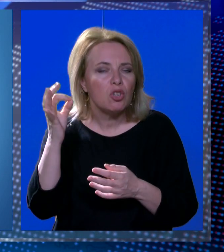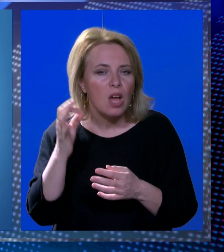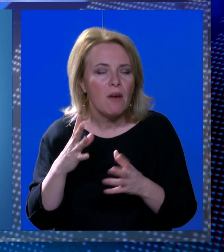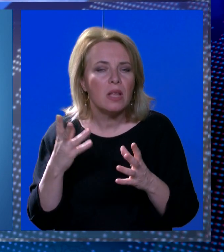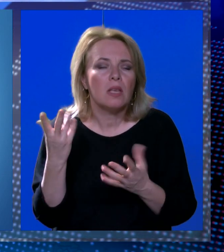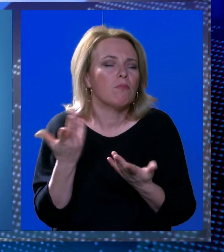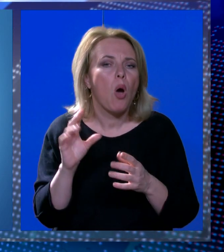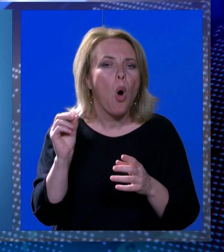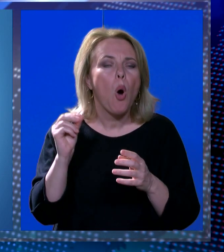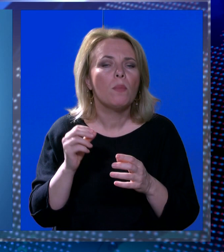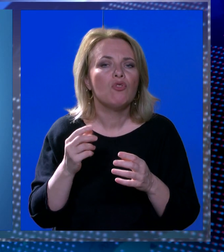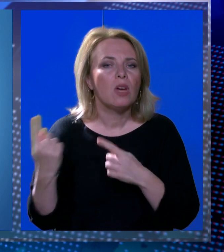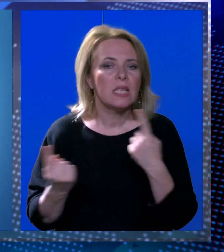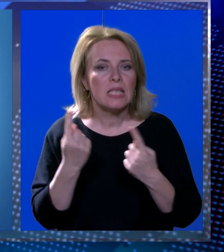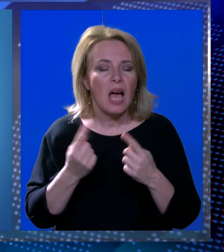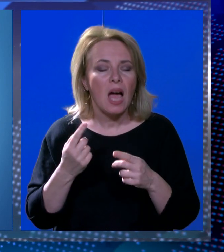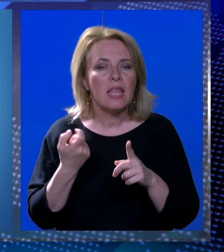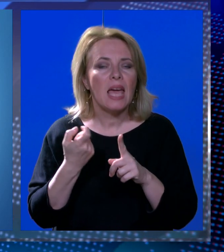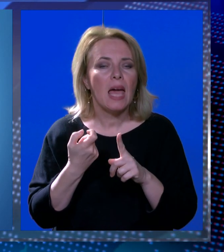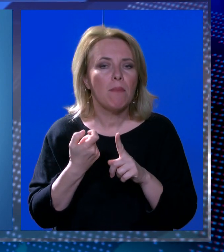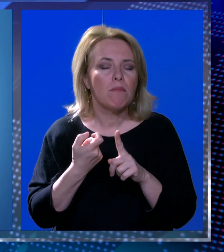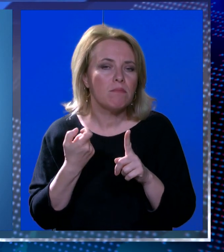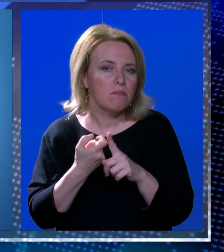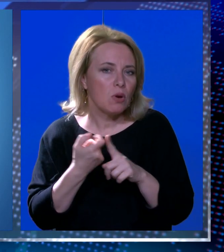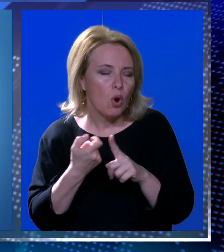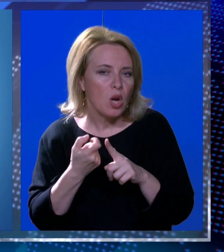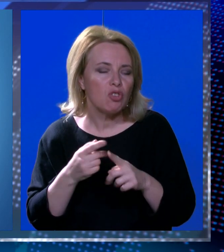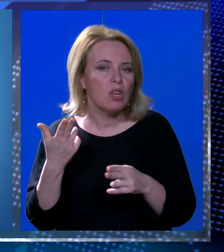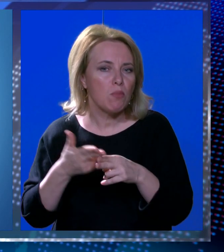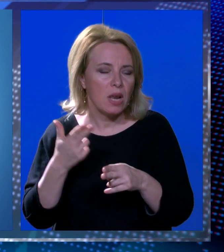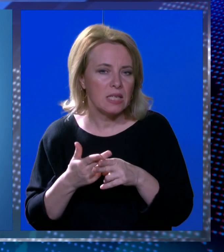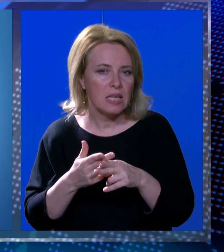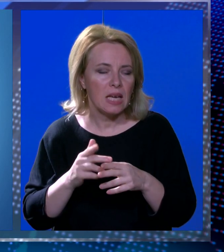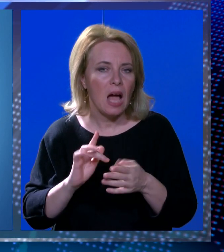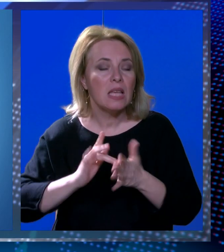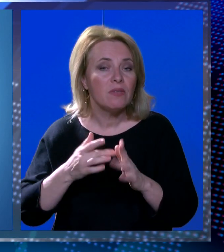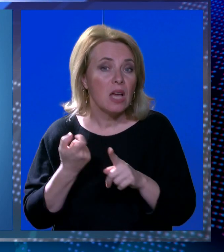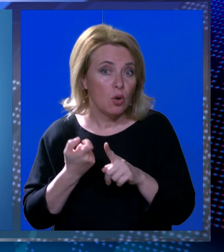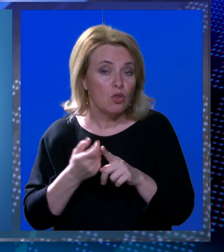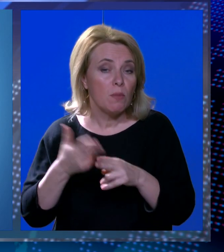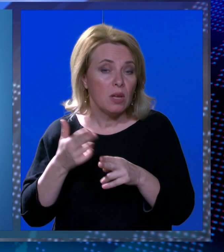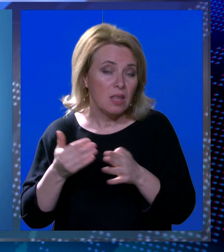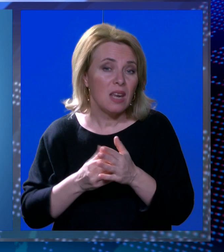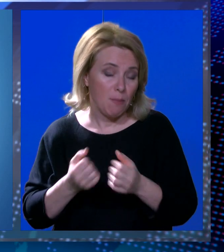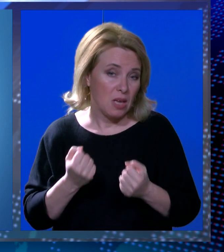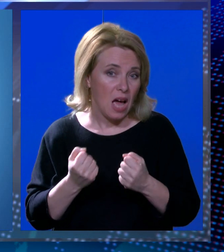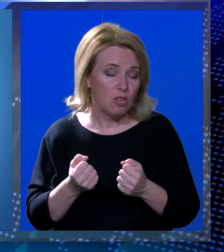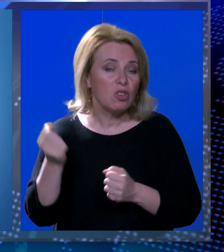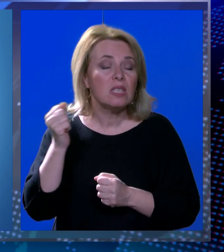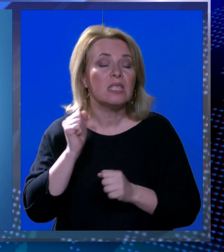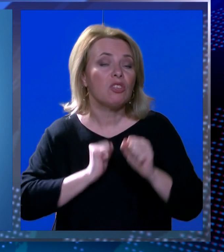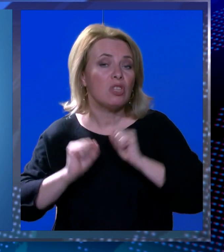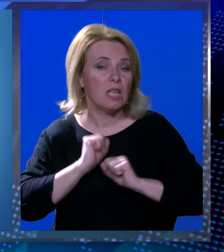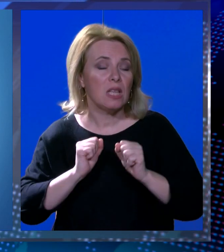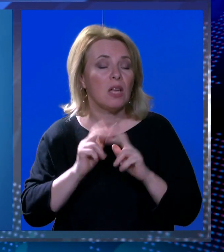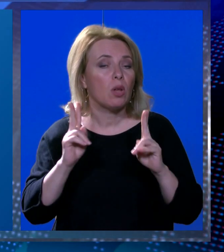stanja i bolje raspoloženje. Srčani bolesnici, astmatičari i reumatičari se i dalje trebaju svuda jače nego ostali štititi